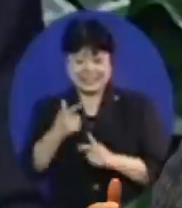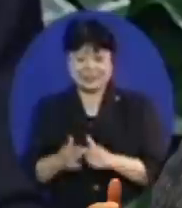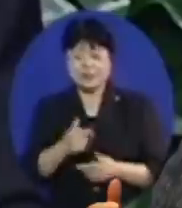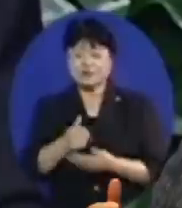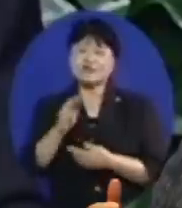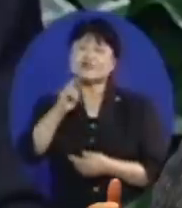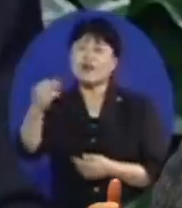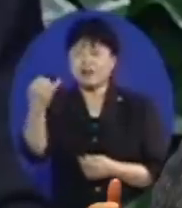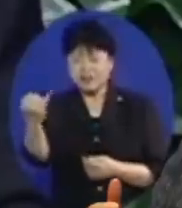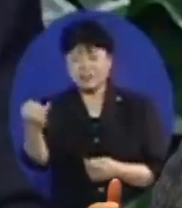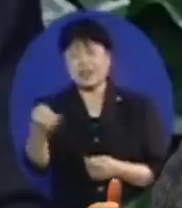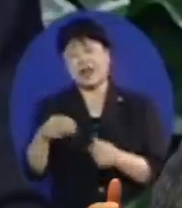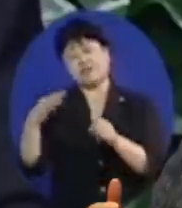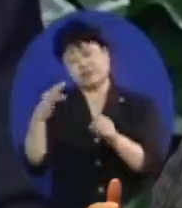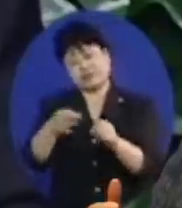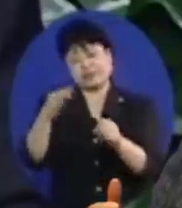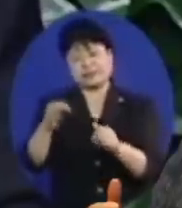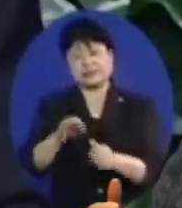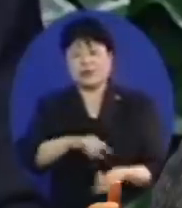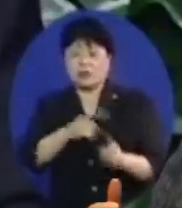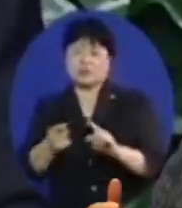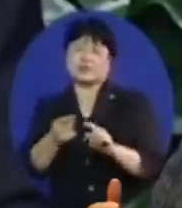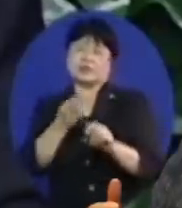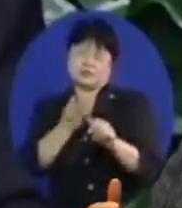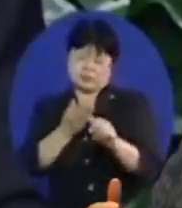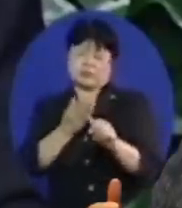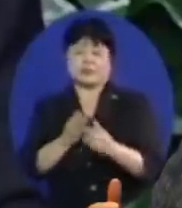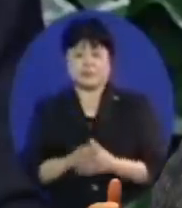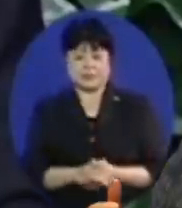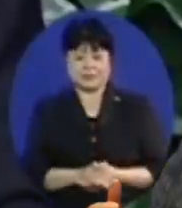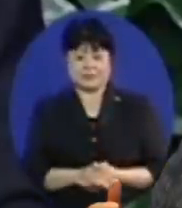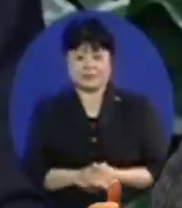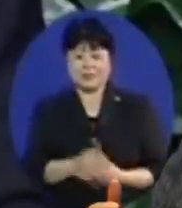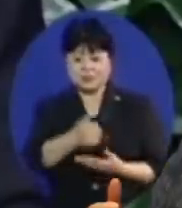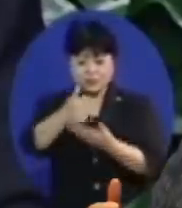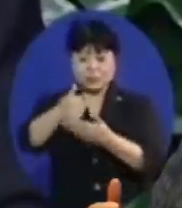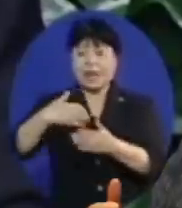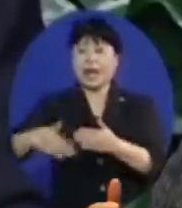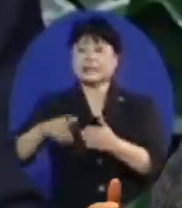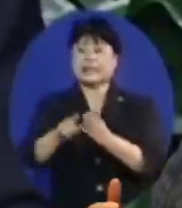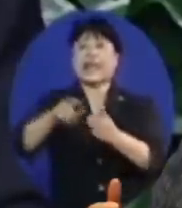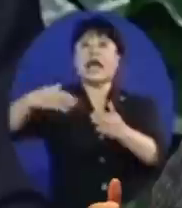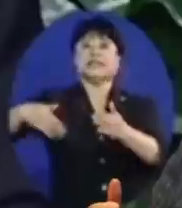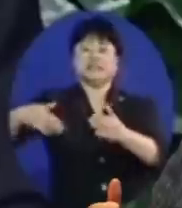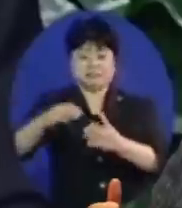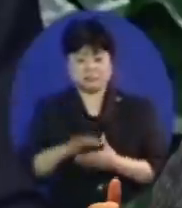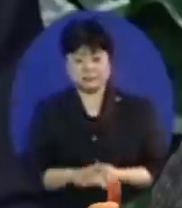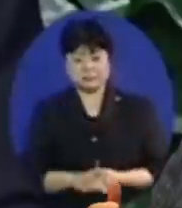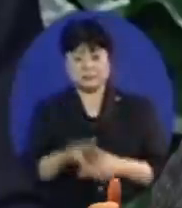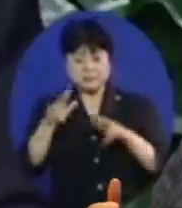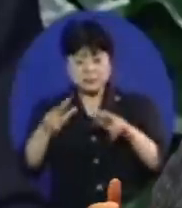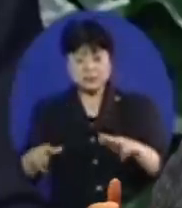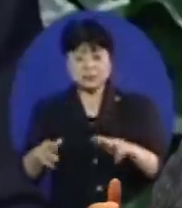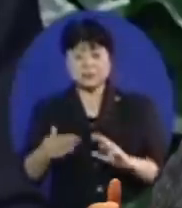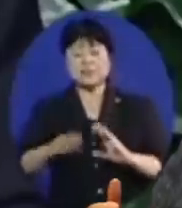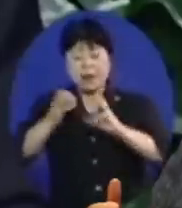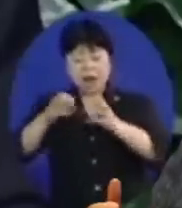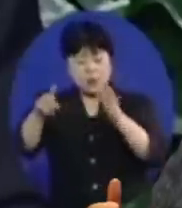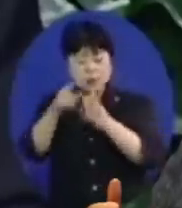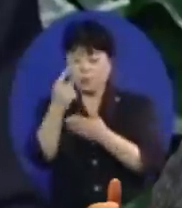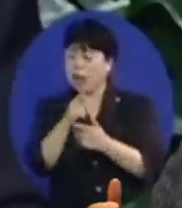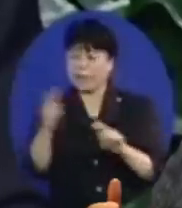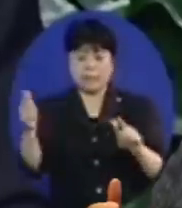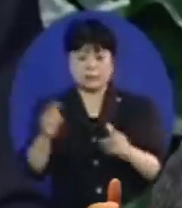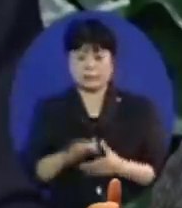주여 저 여자가 저렇게 부르지으니 고쳐보내시지요. 그러니까 주님이 아직 때가 아니다. 지금 나는 이방인을 위해서 온 것이